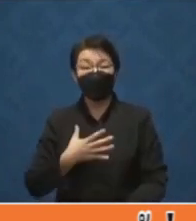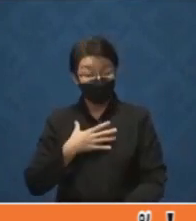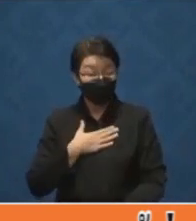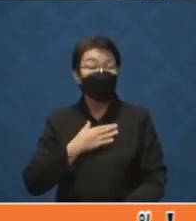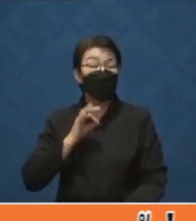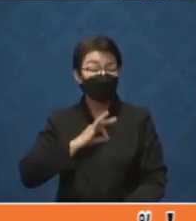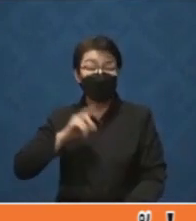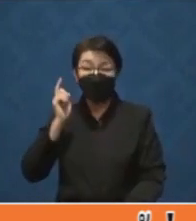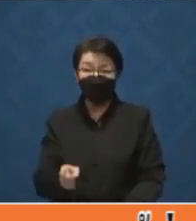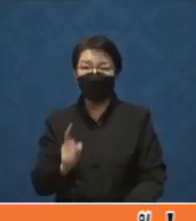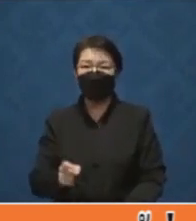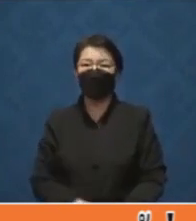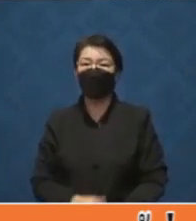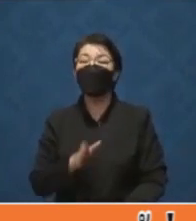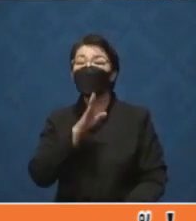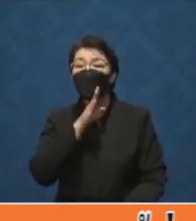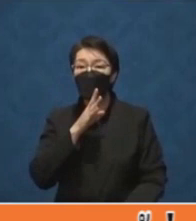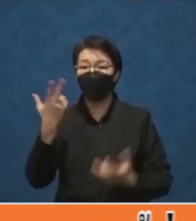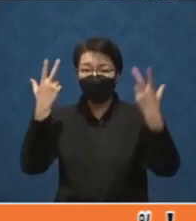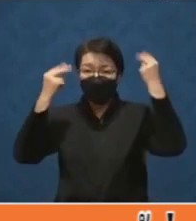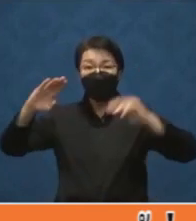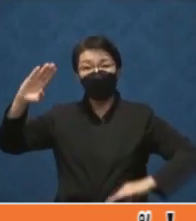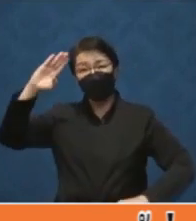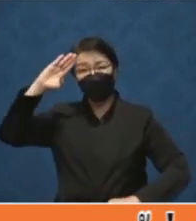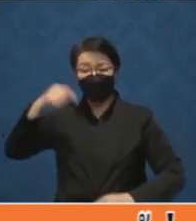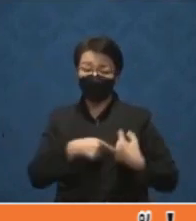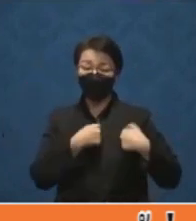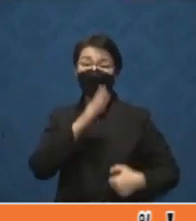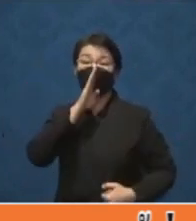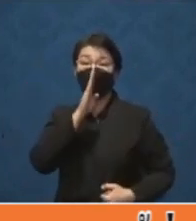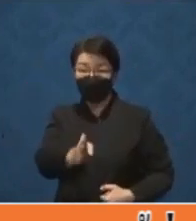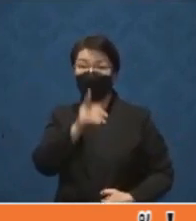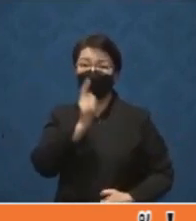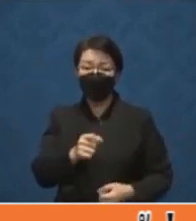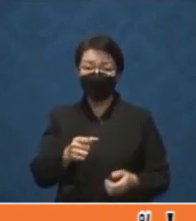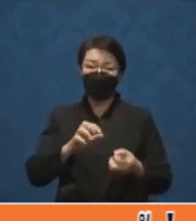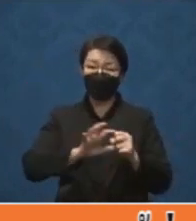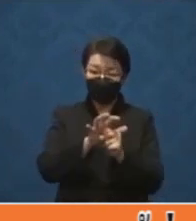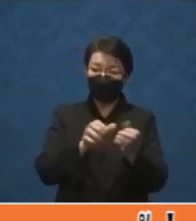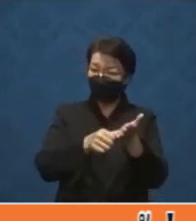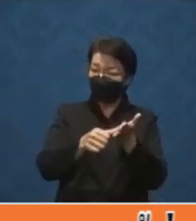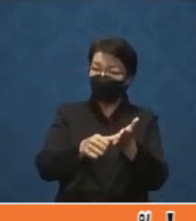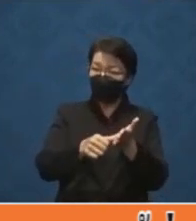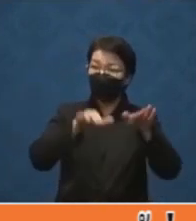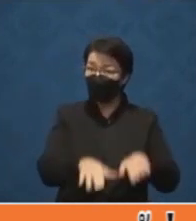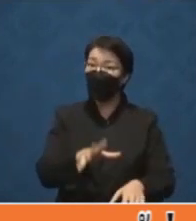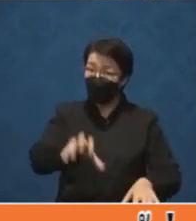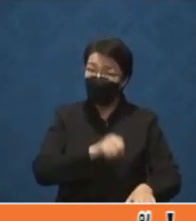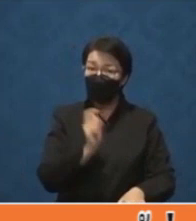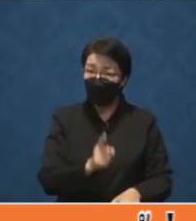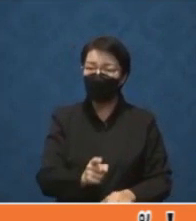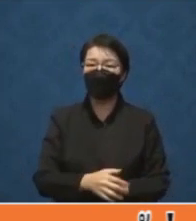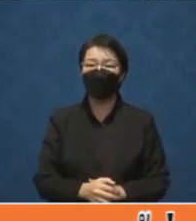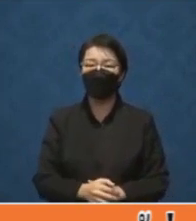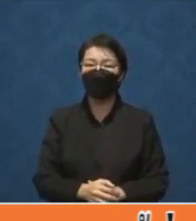ท่านประธานถ้าพลเอกประยุทธ์มีความจริงใจในการแก้ไขสถานการณ์โควิดอย่างจริงจังสิ่